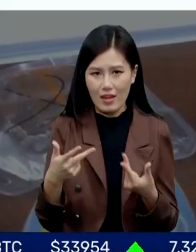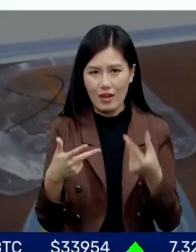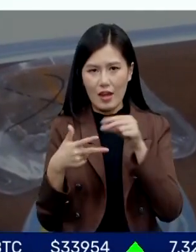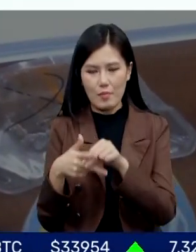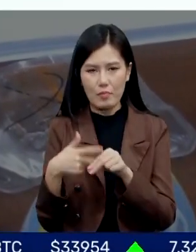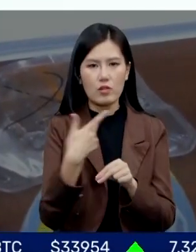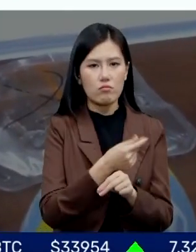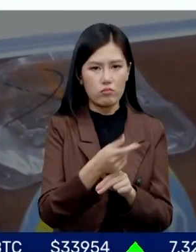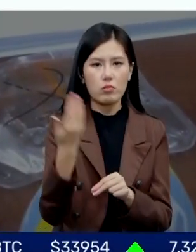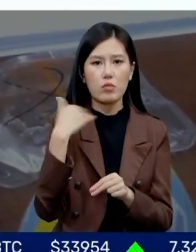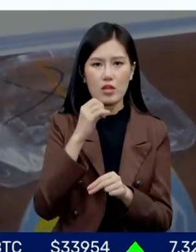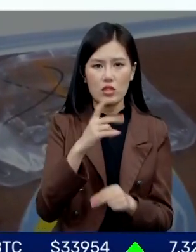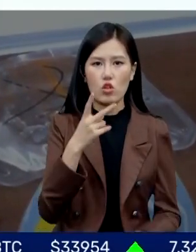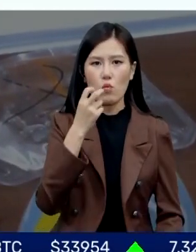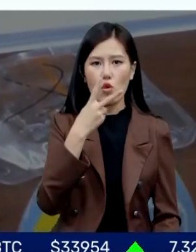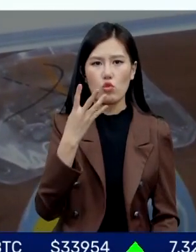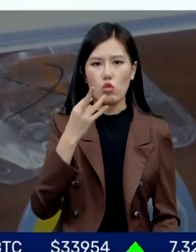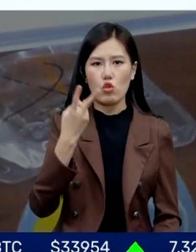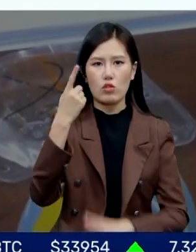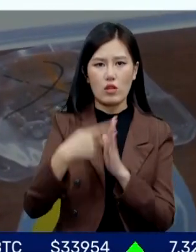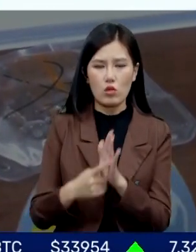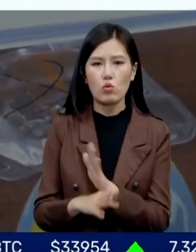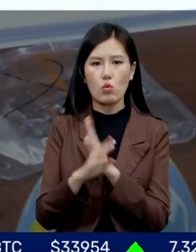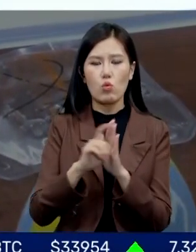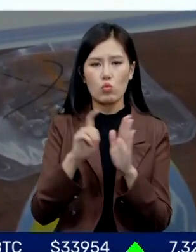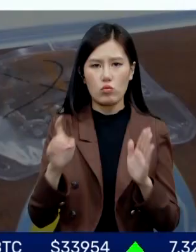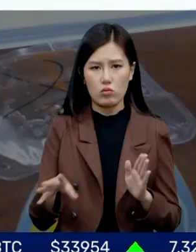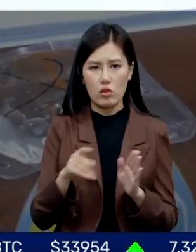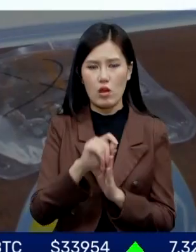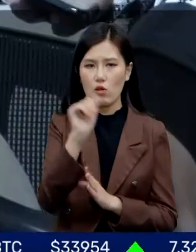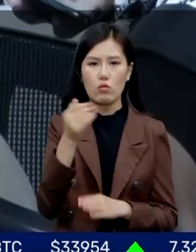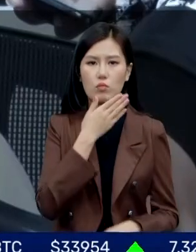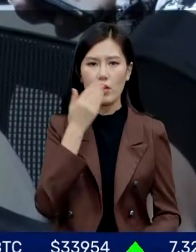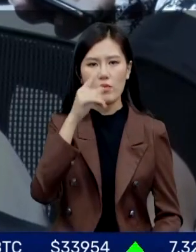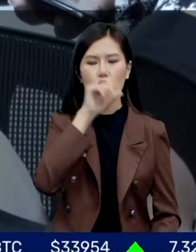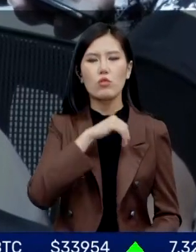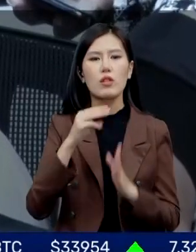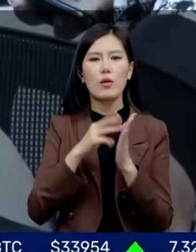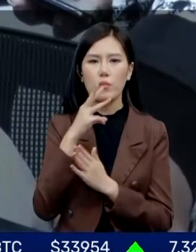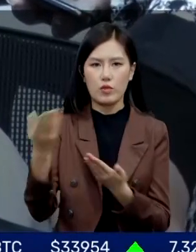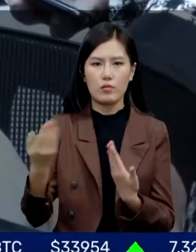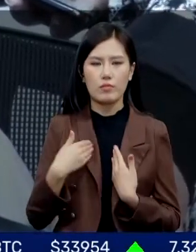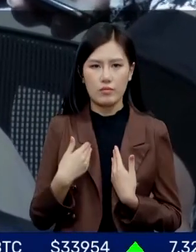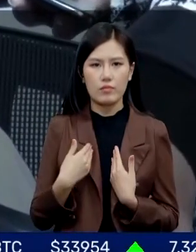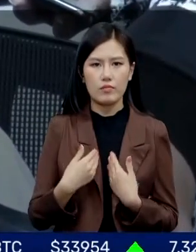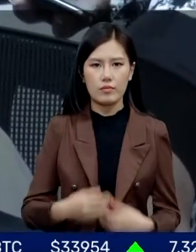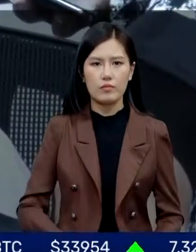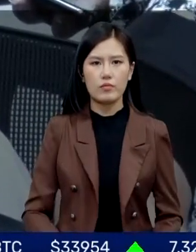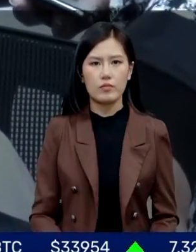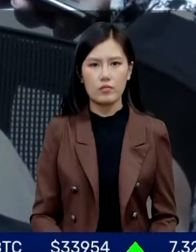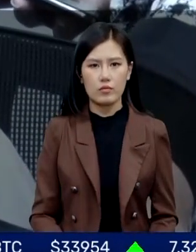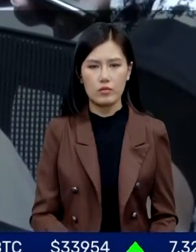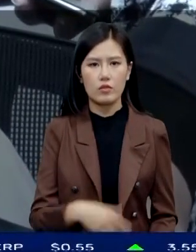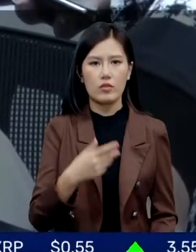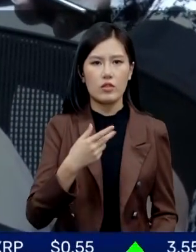өгчээ. Тарианы хугацаа 2024 оны 2-р сард дуусах байсан гэж эмнэлгийн зүгээс тайлбарллаа. 1-дүгээрт тариагаа аргалах хэрэгтэй. 2-дүгээрт